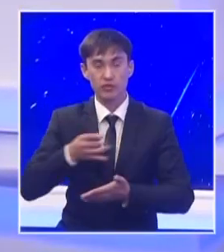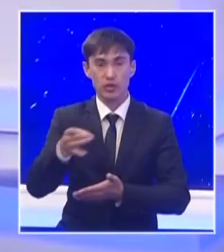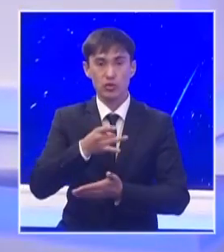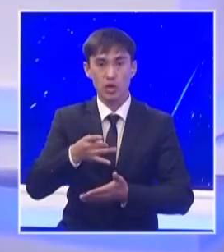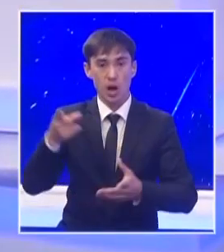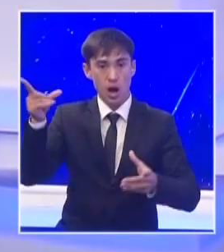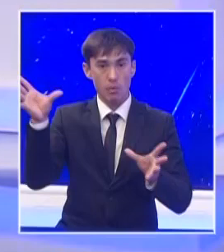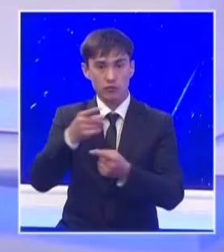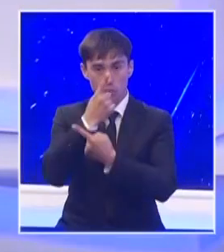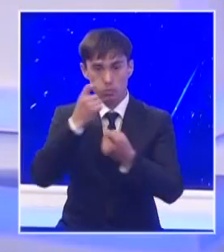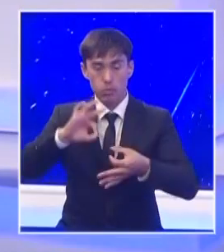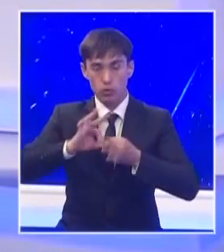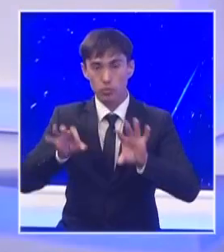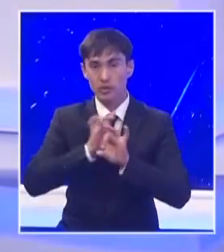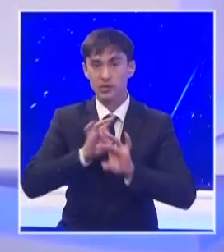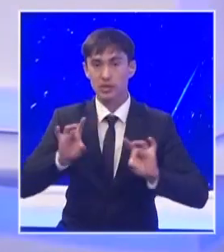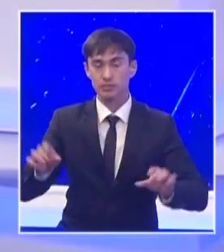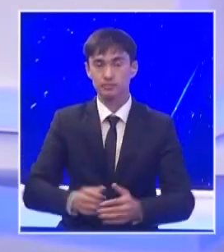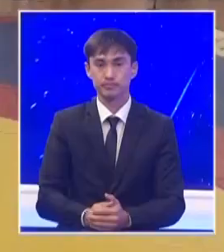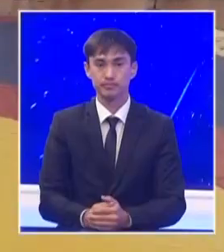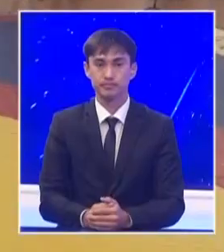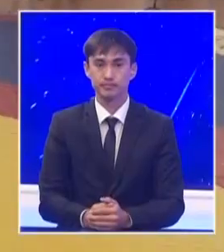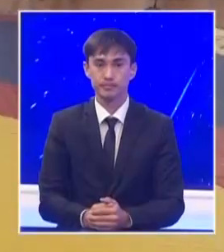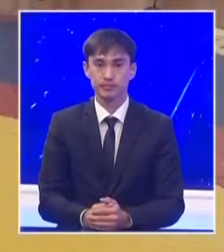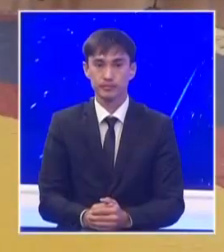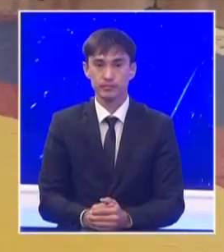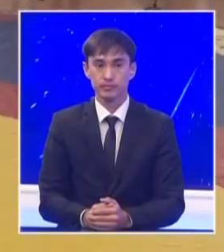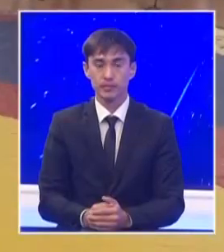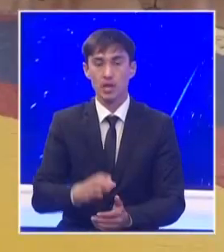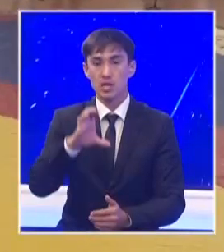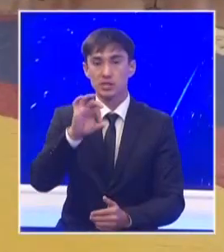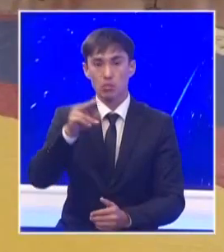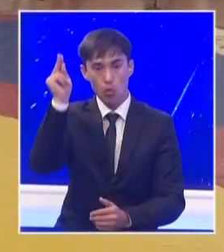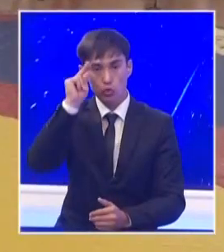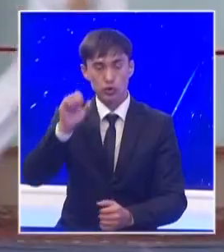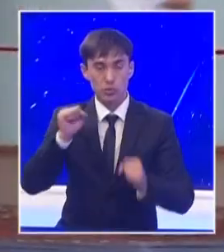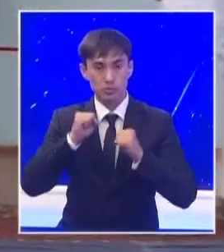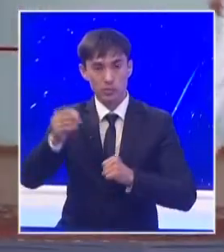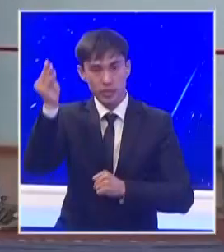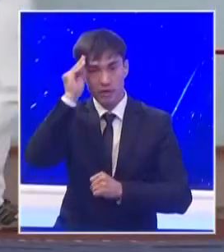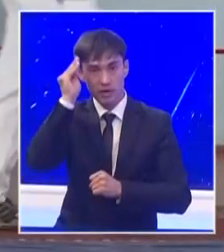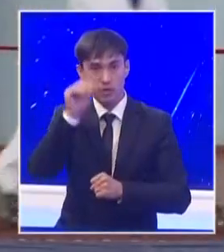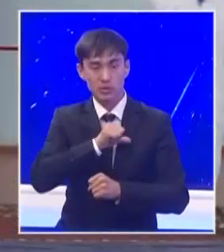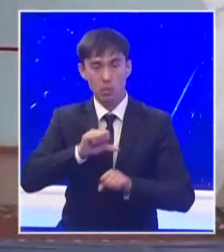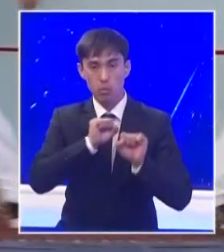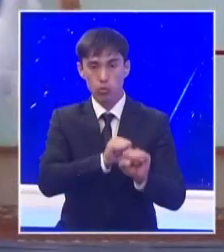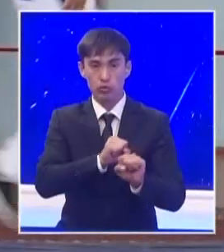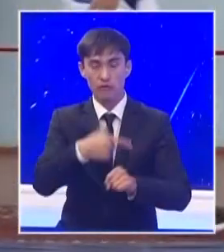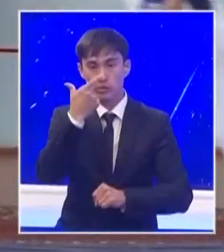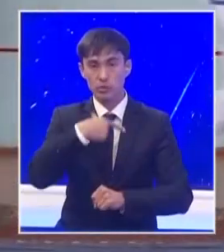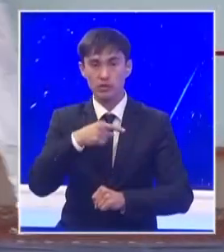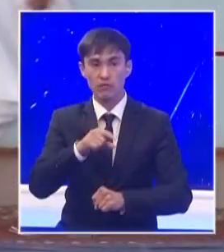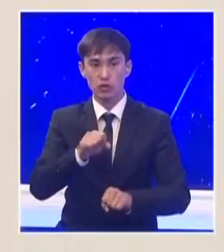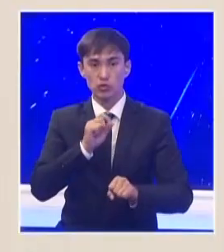Обо всем подробнее расскажет Лилиана Штогрина. Самбо учит спортсменов не только навыкам самообороны, но и воспитывает